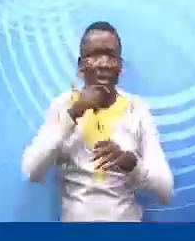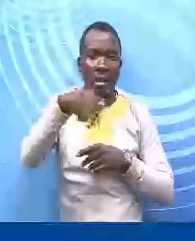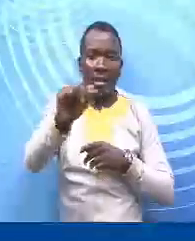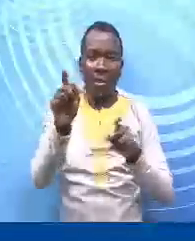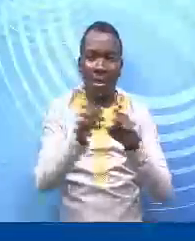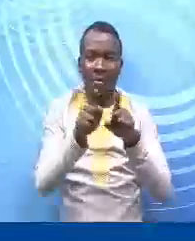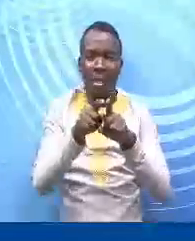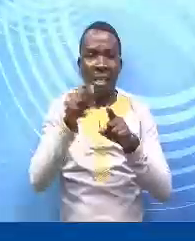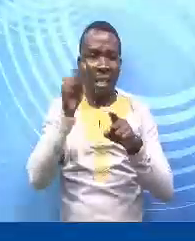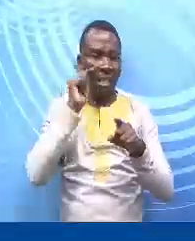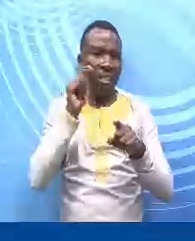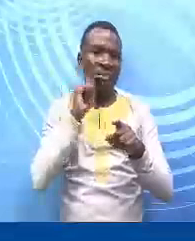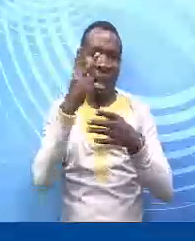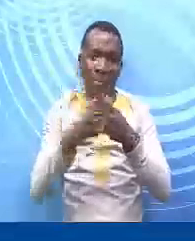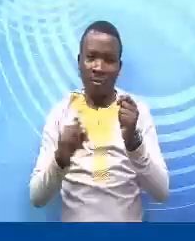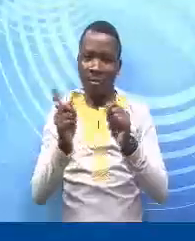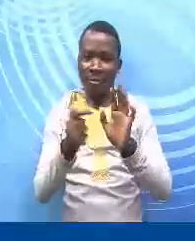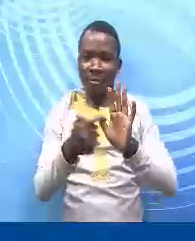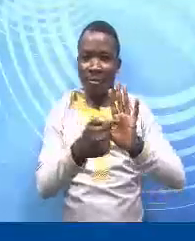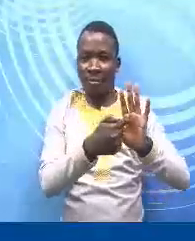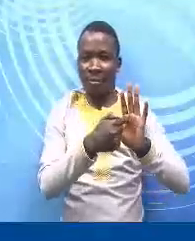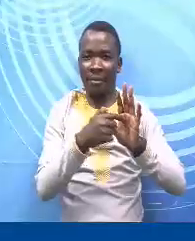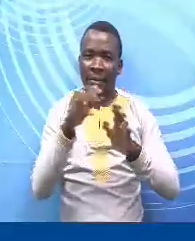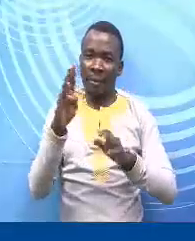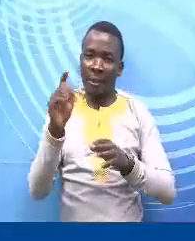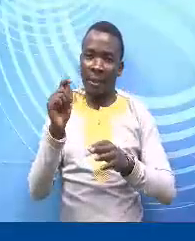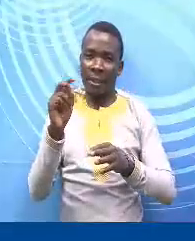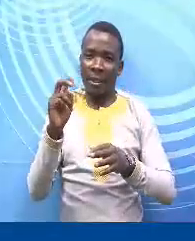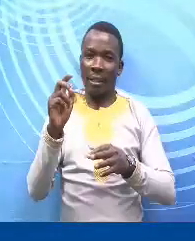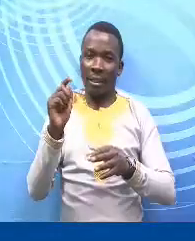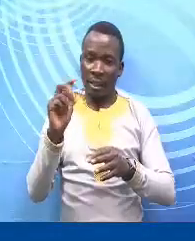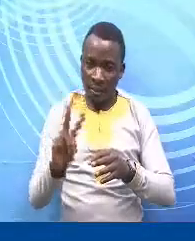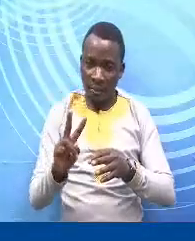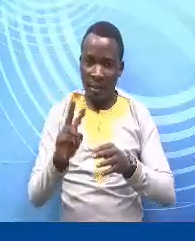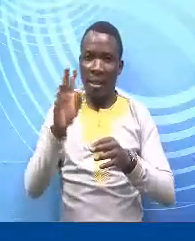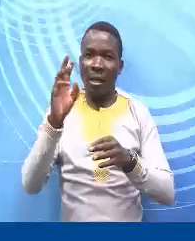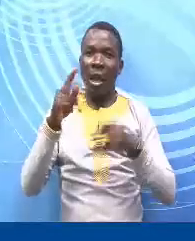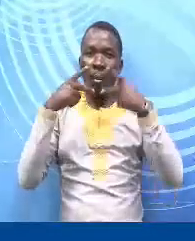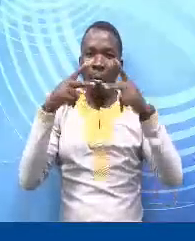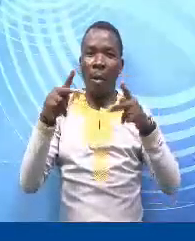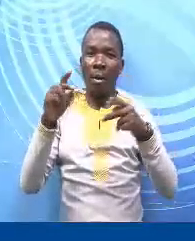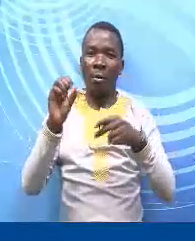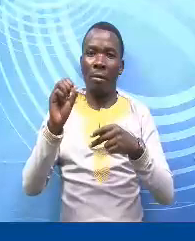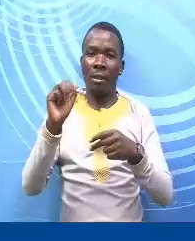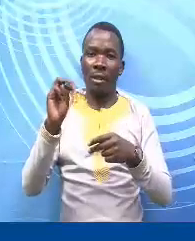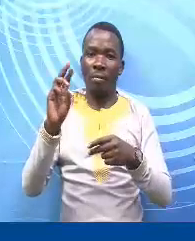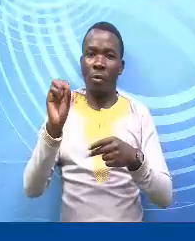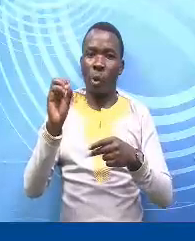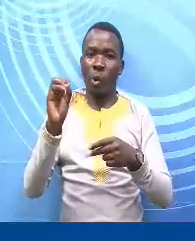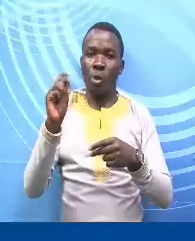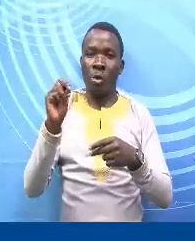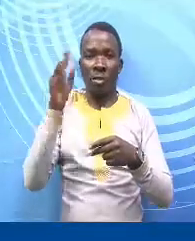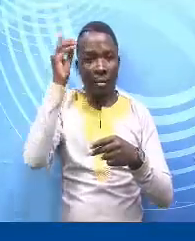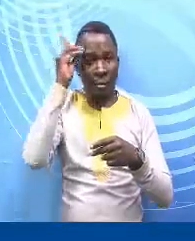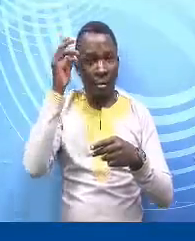kuba ikinyabibiri kidakunze kugaragara iyi ni BTN TV ngendi Mauro Samson mu karere ka Ruhango mu ntara